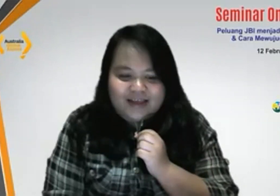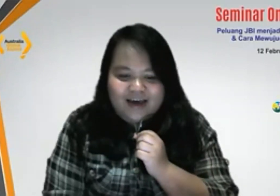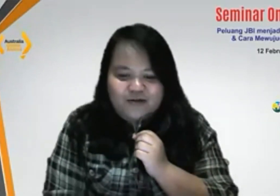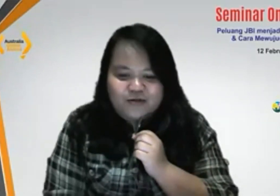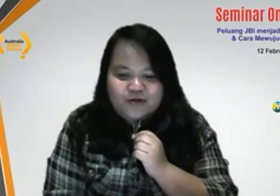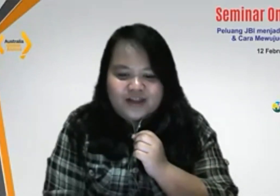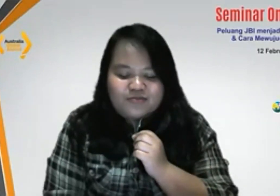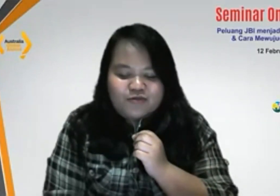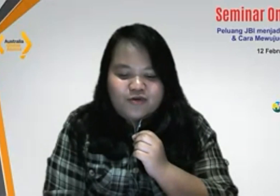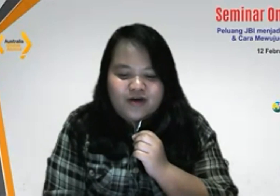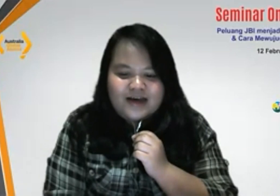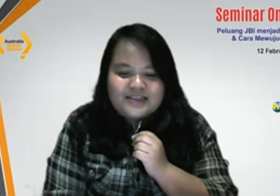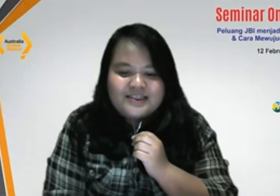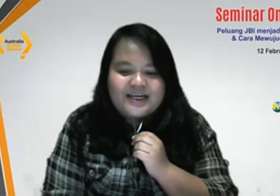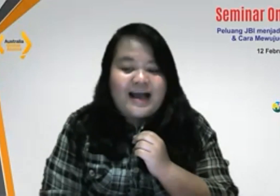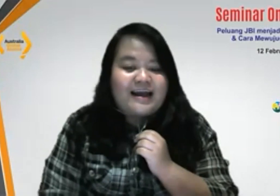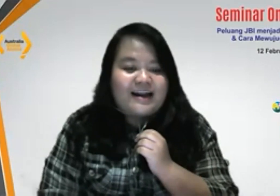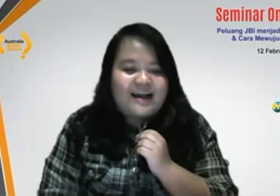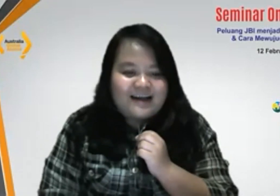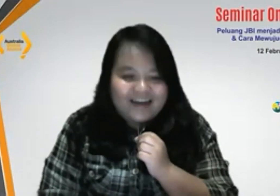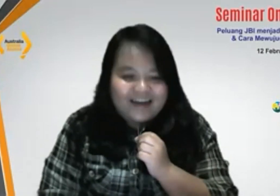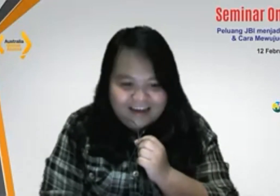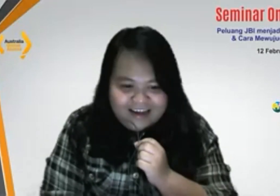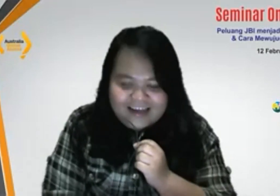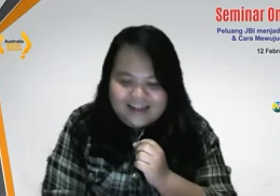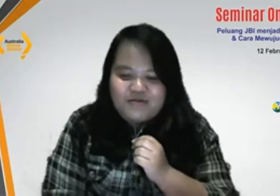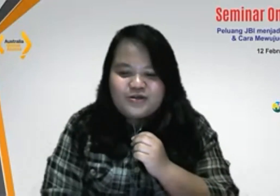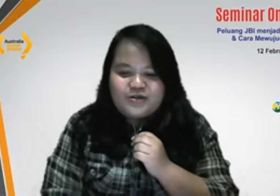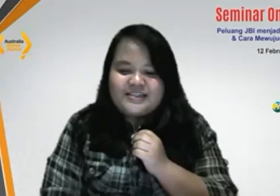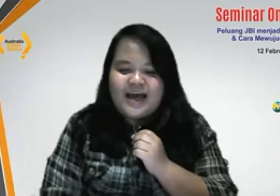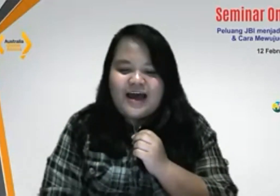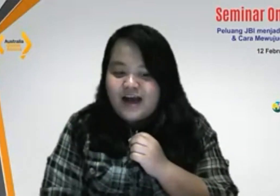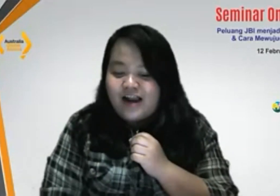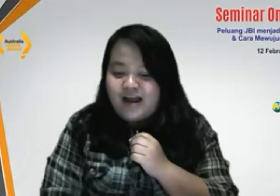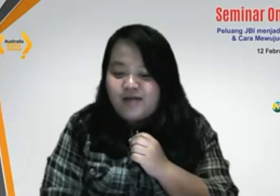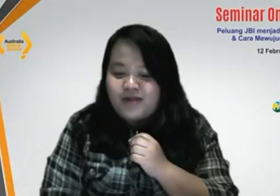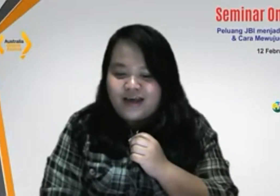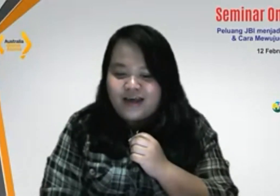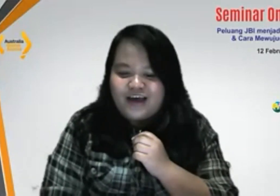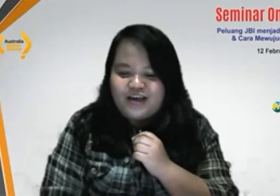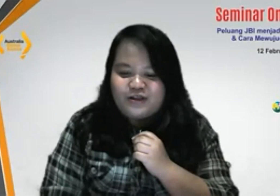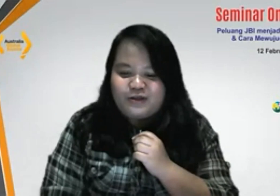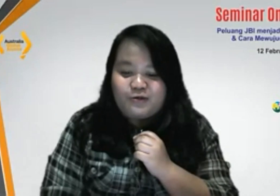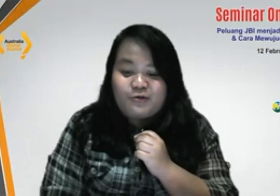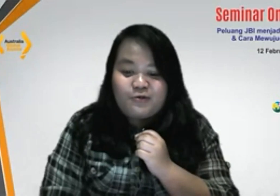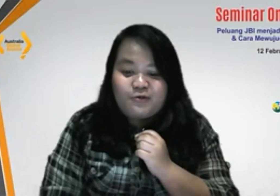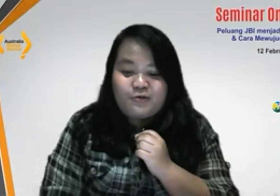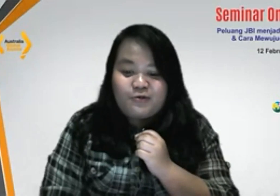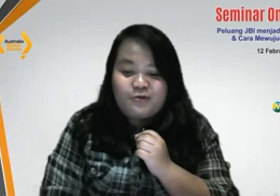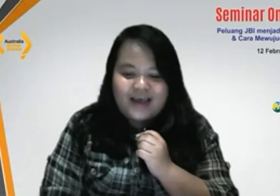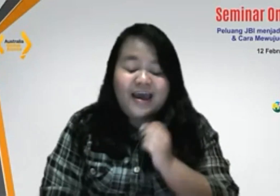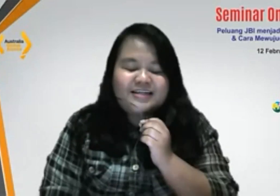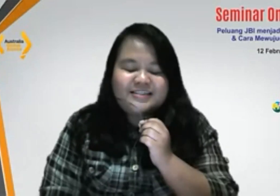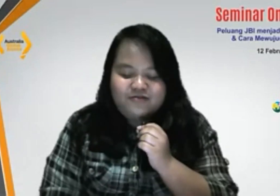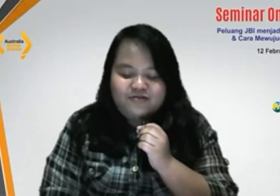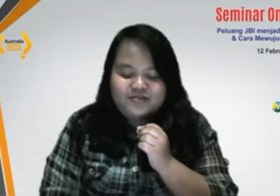bermanfaat yaitu semua sekarang nih kita masuk ke sihir yang gak kalah menarik yaitu suntik